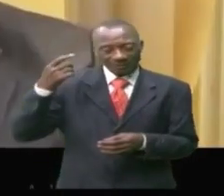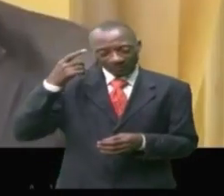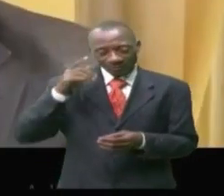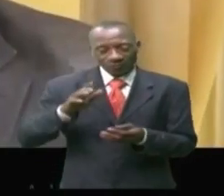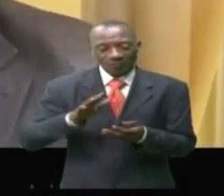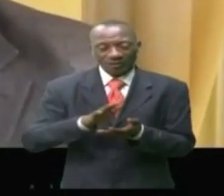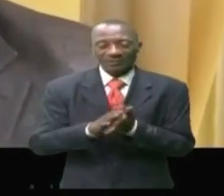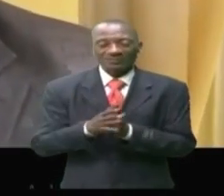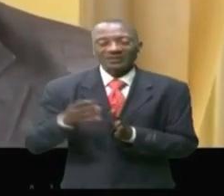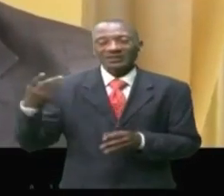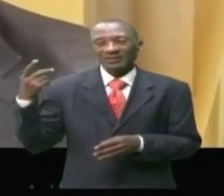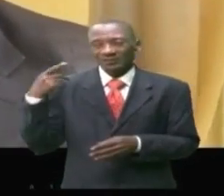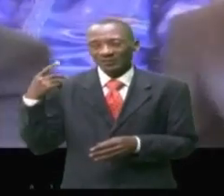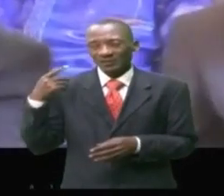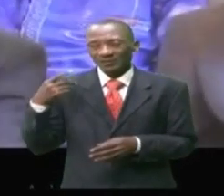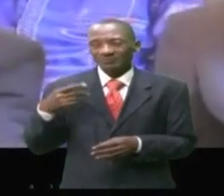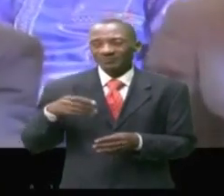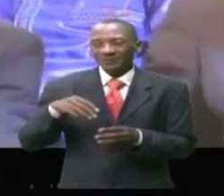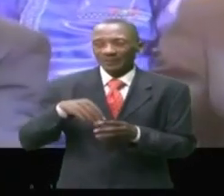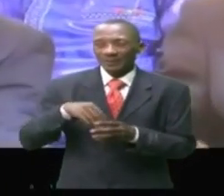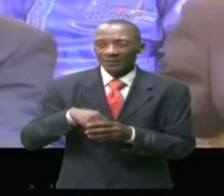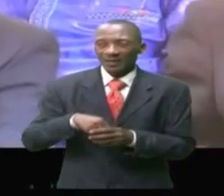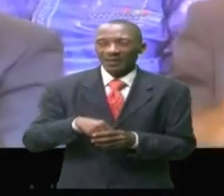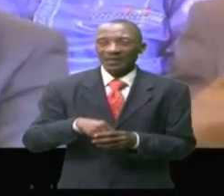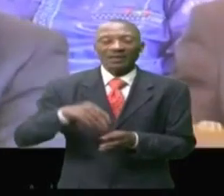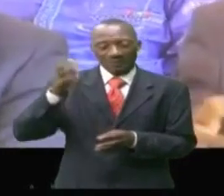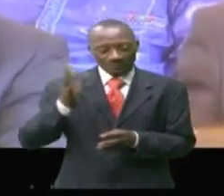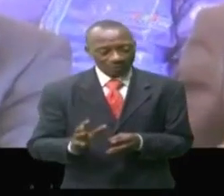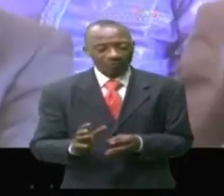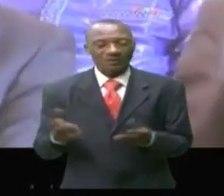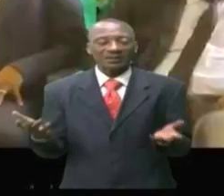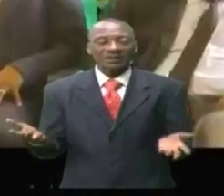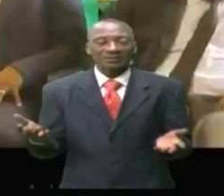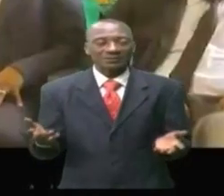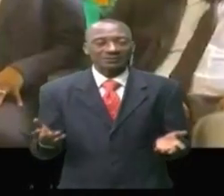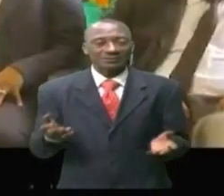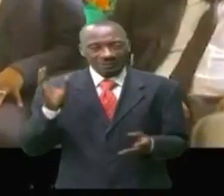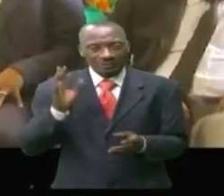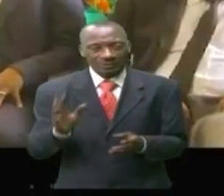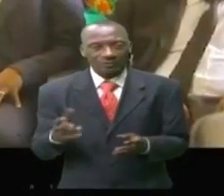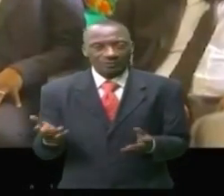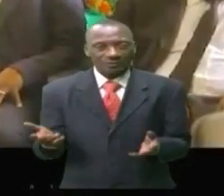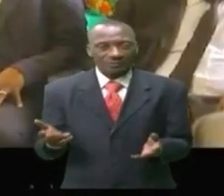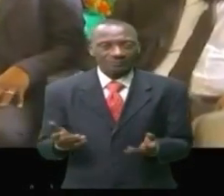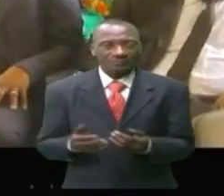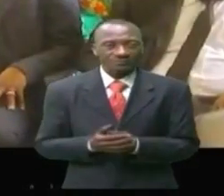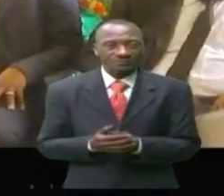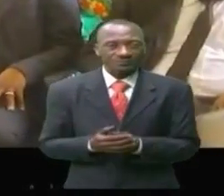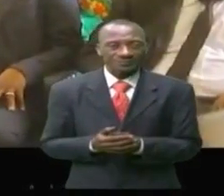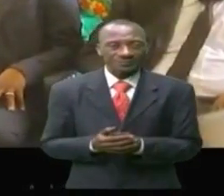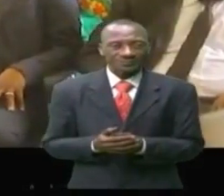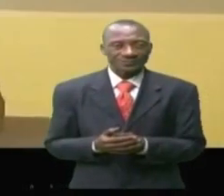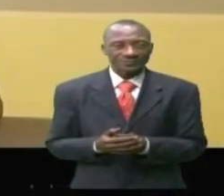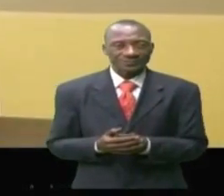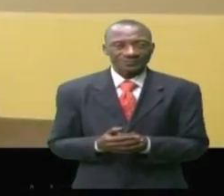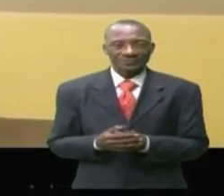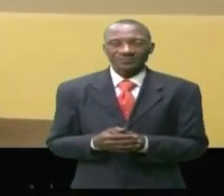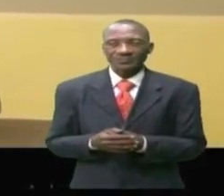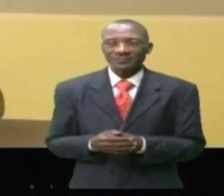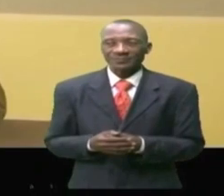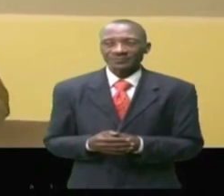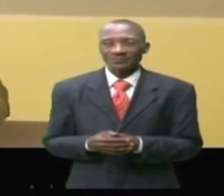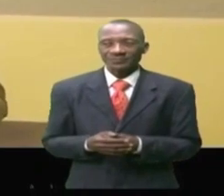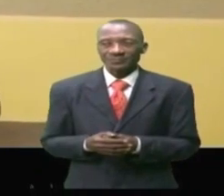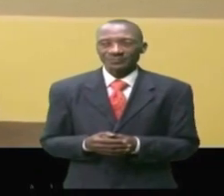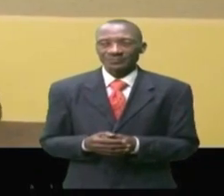d'appeler les agences de cadre de l'OCC Bounia de prêter main forte à les renominer. L'ensemble du personnel, cadre et